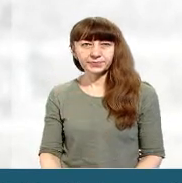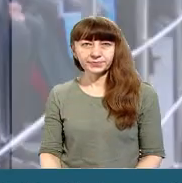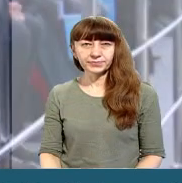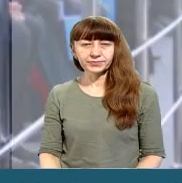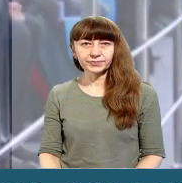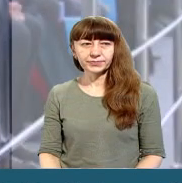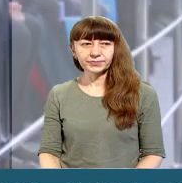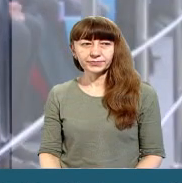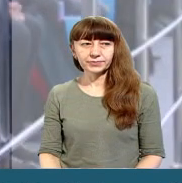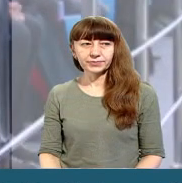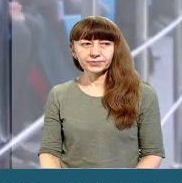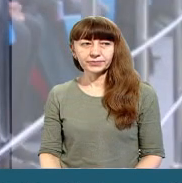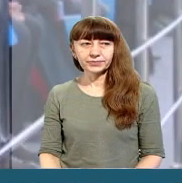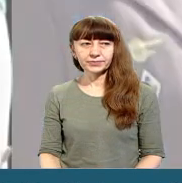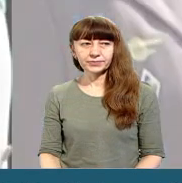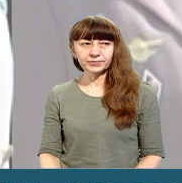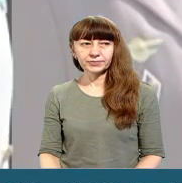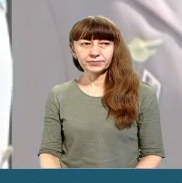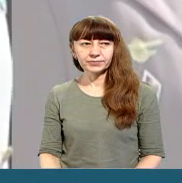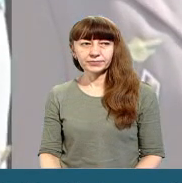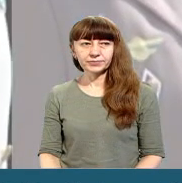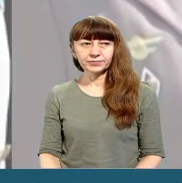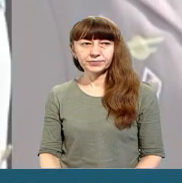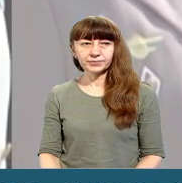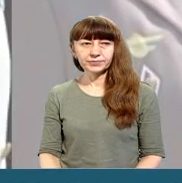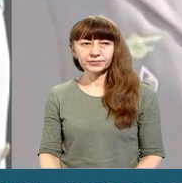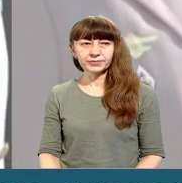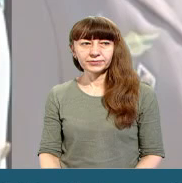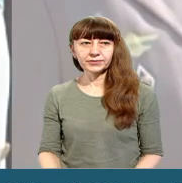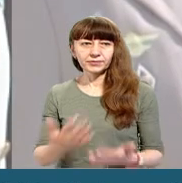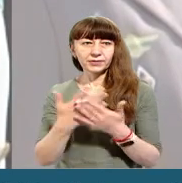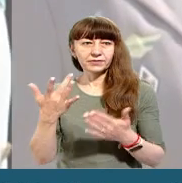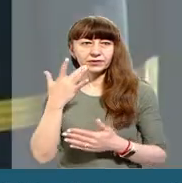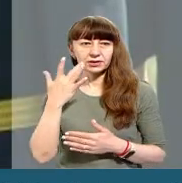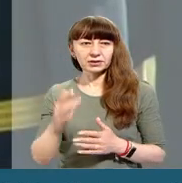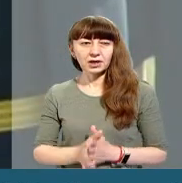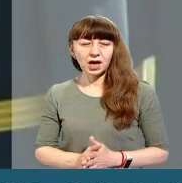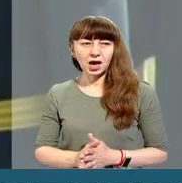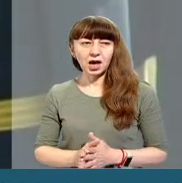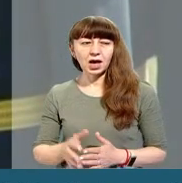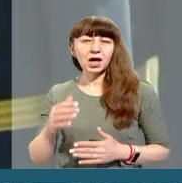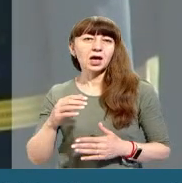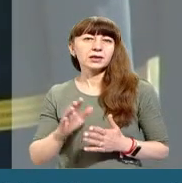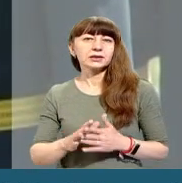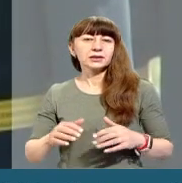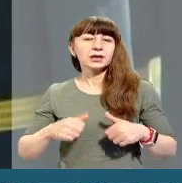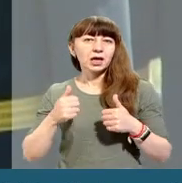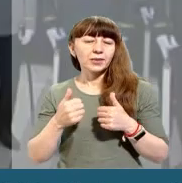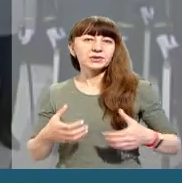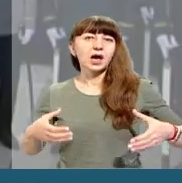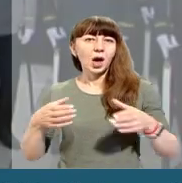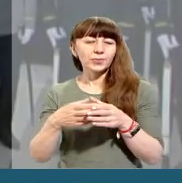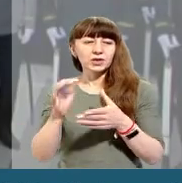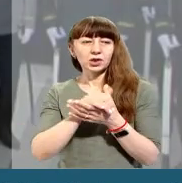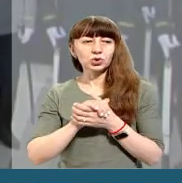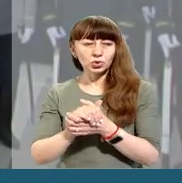байрағы ретінде танылғалы қашан. Біз достық қағидатын әрдайым берік ұстанамыз. Қазір